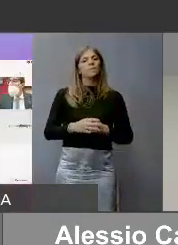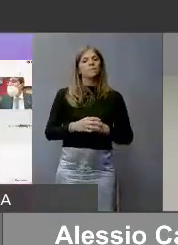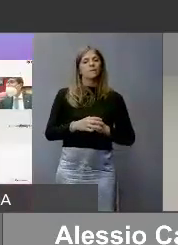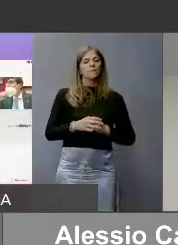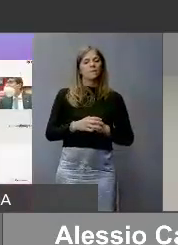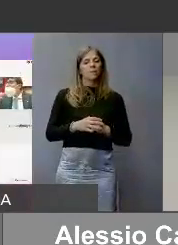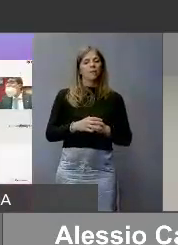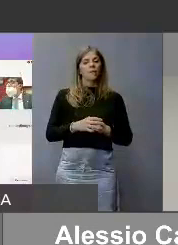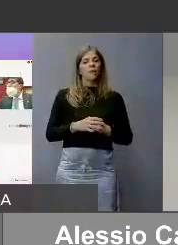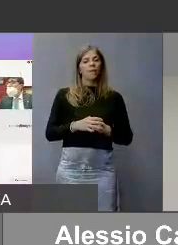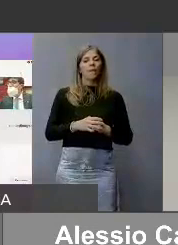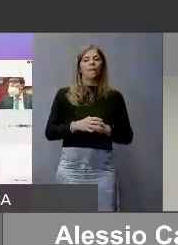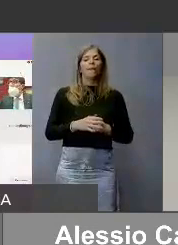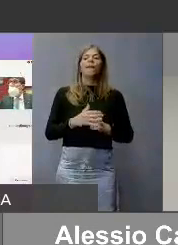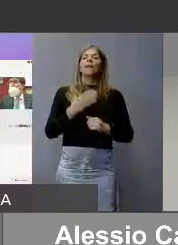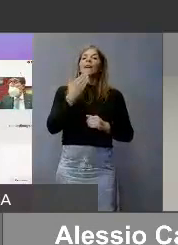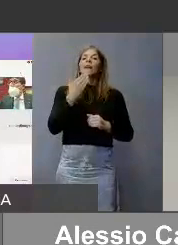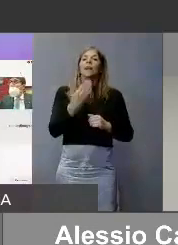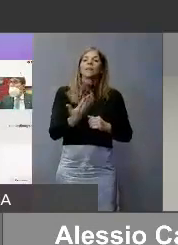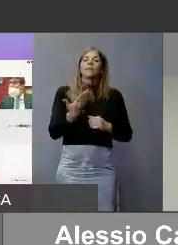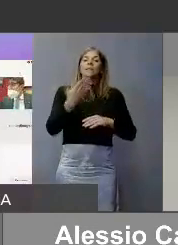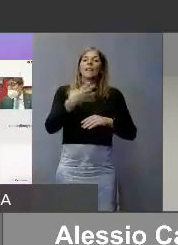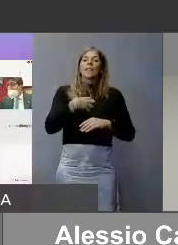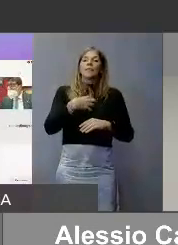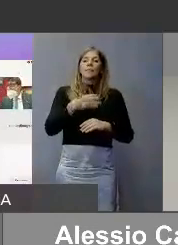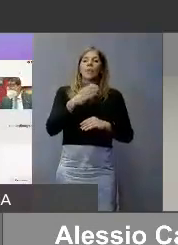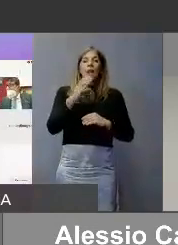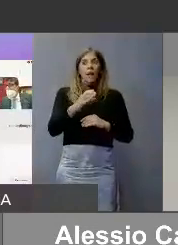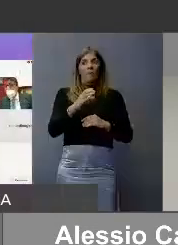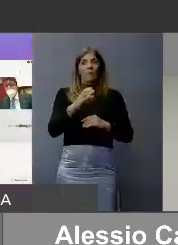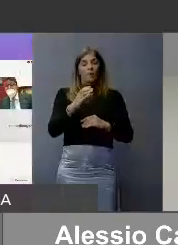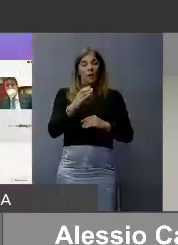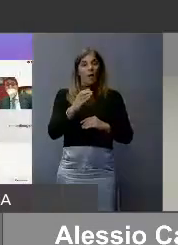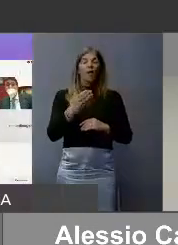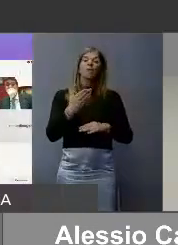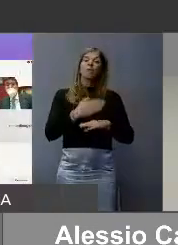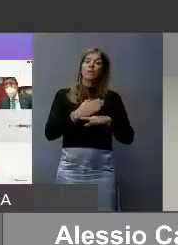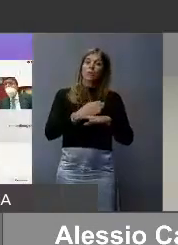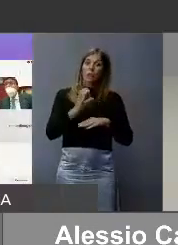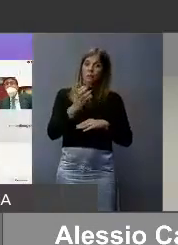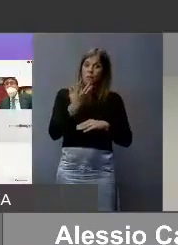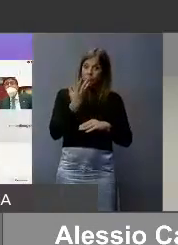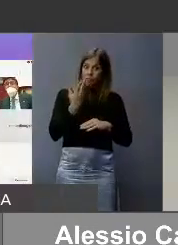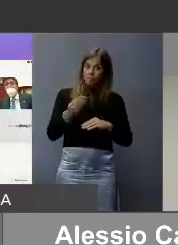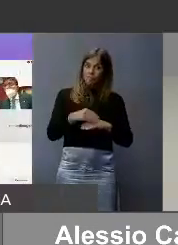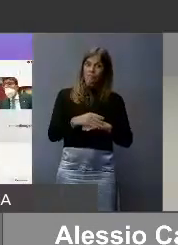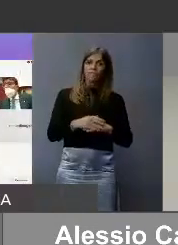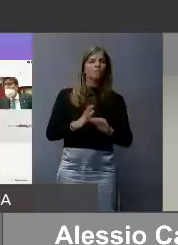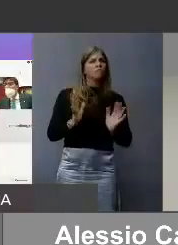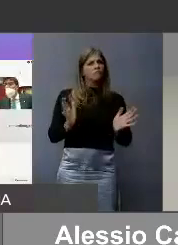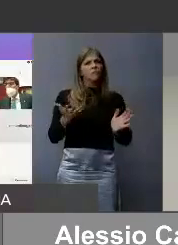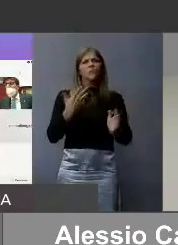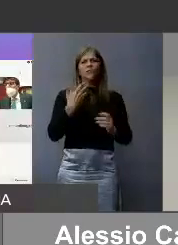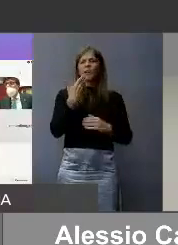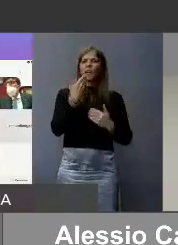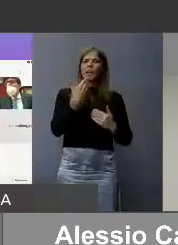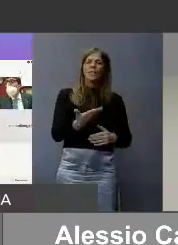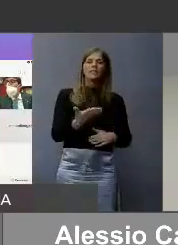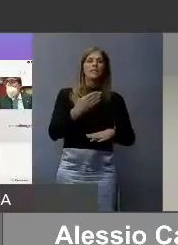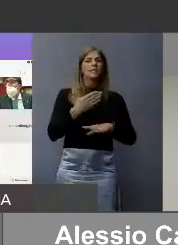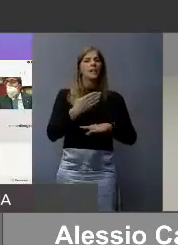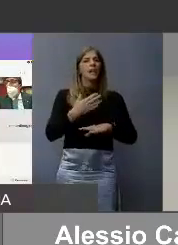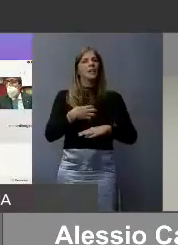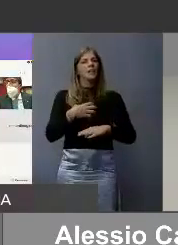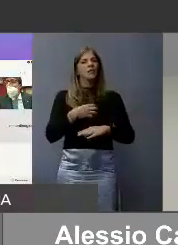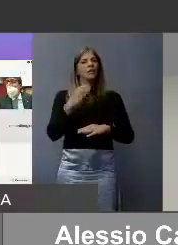grazie assessore campo race replica consiglieri campanella assolutamente voglia ragazza è la stessa in campo per la puntuale risposta